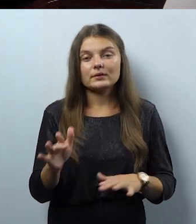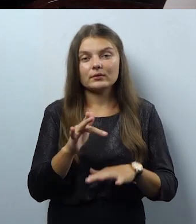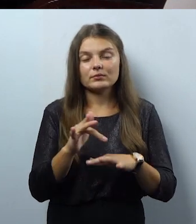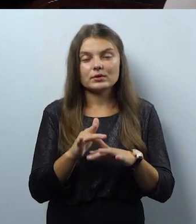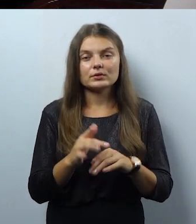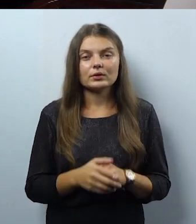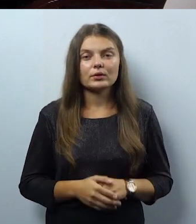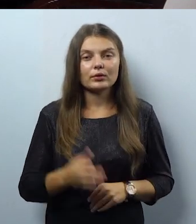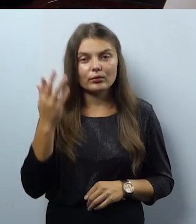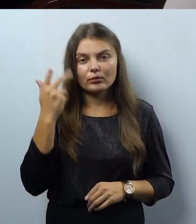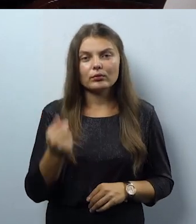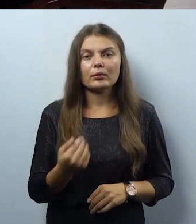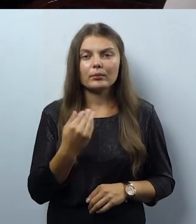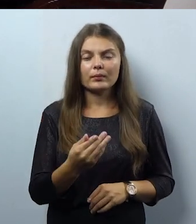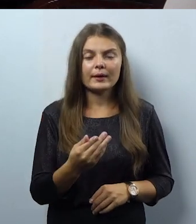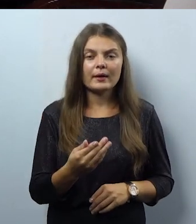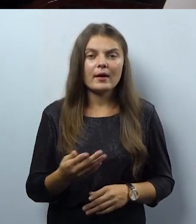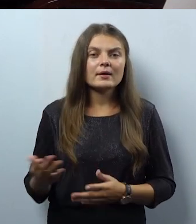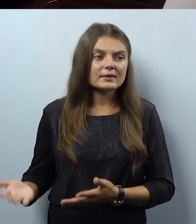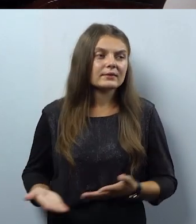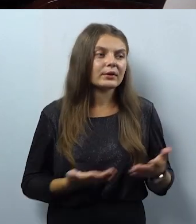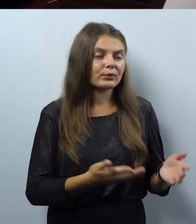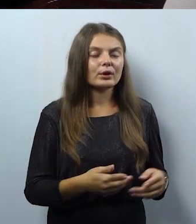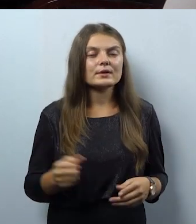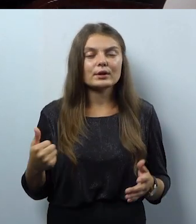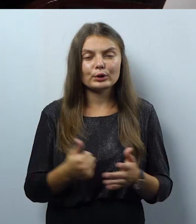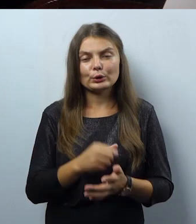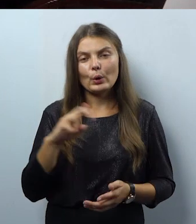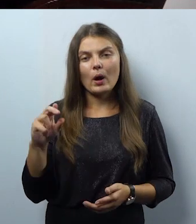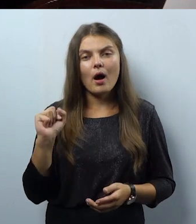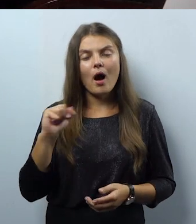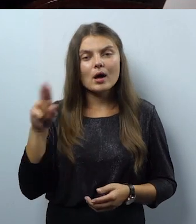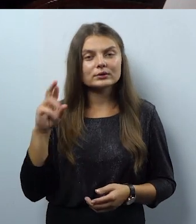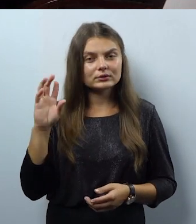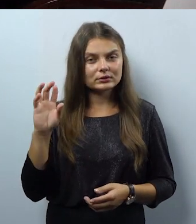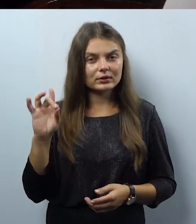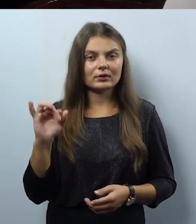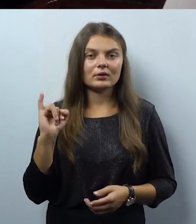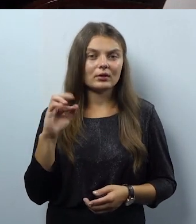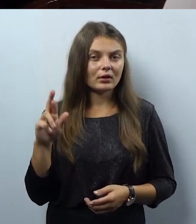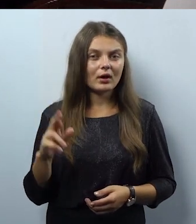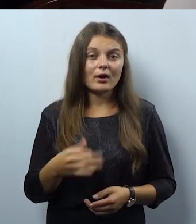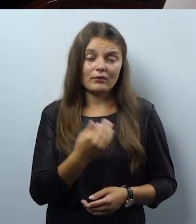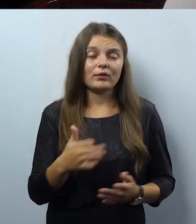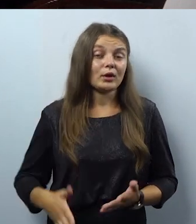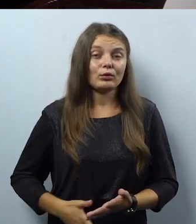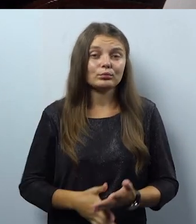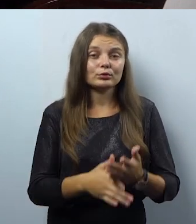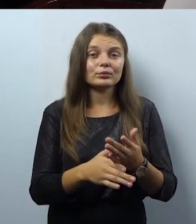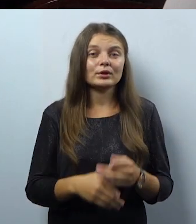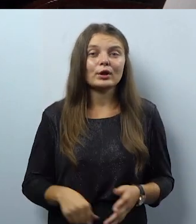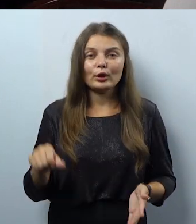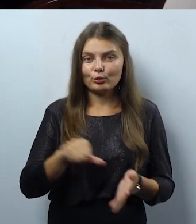звернулися до Андрія Степановича, він вислухав нас, проаналізували ситуацію, він вирішив допомогти, прийняти участь в